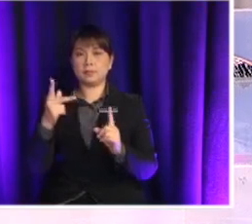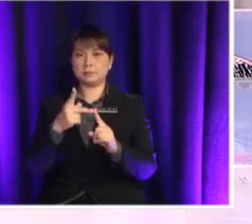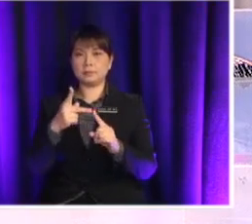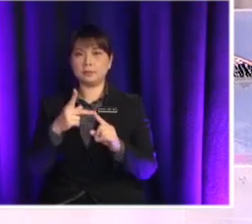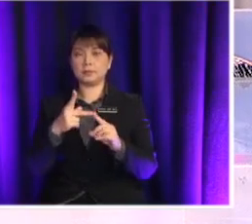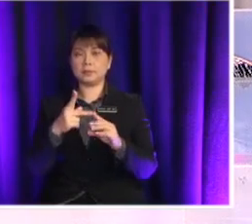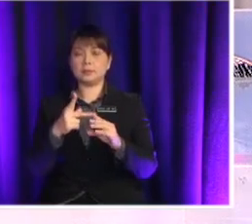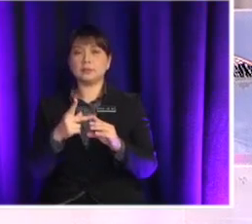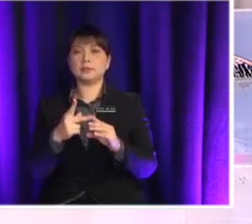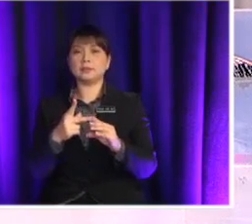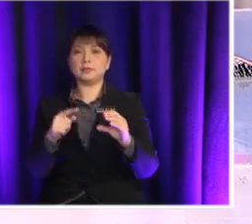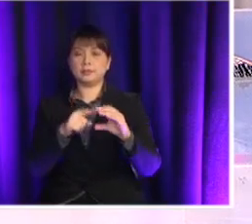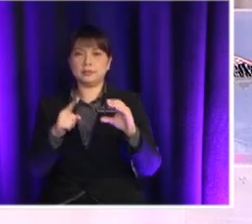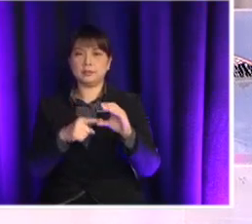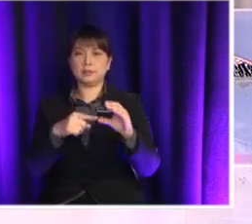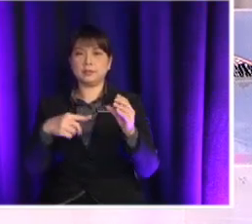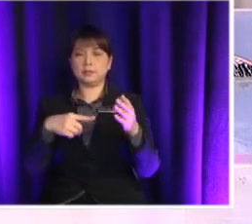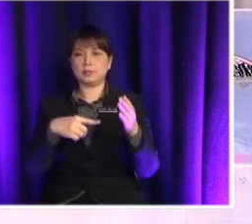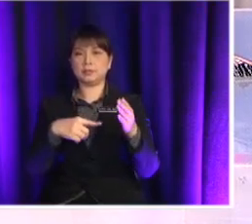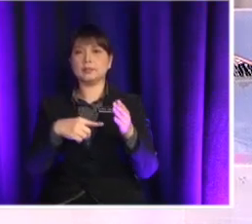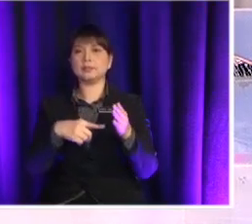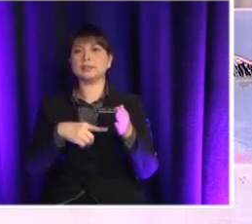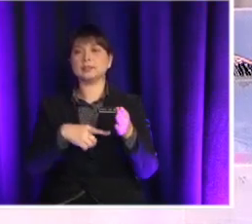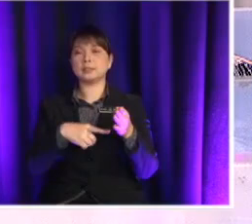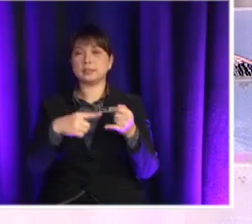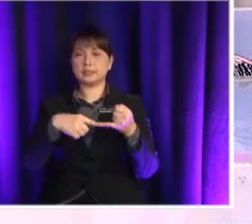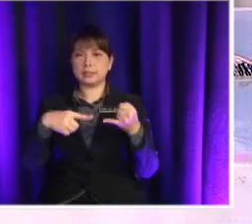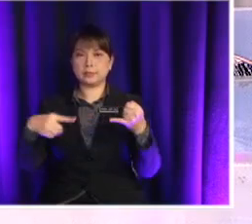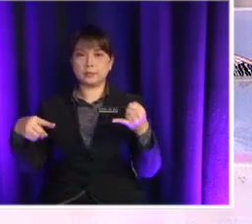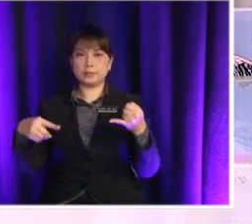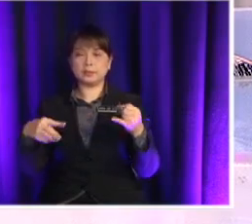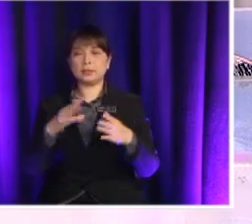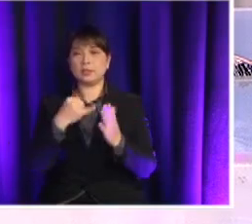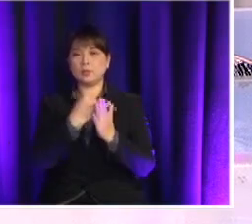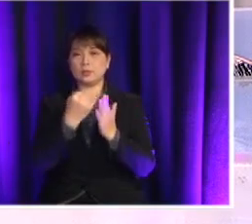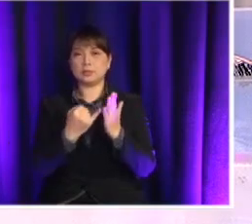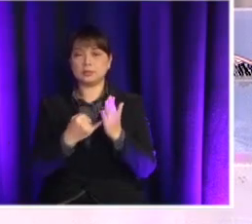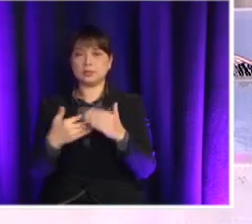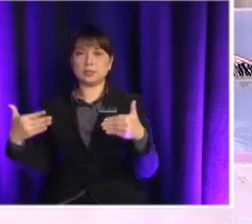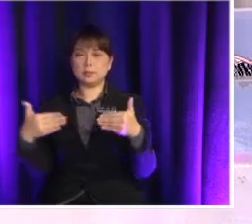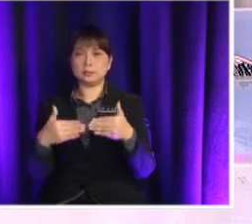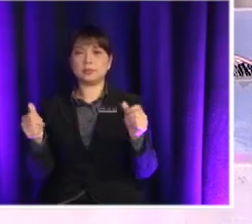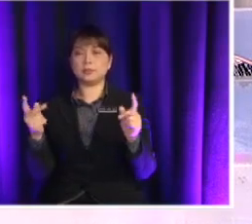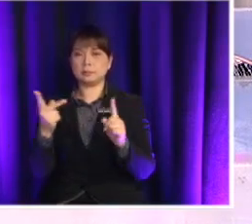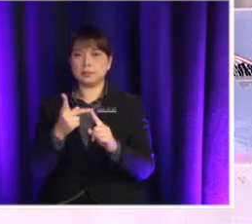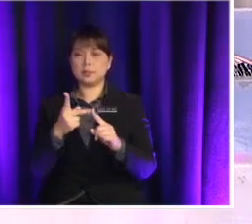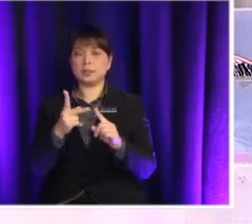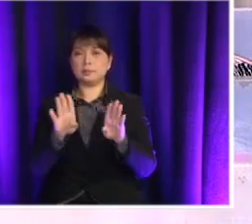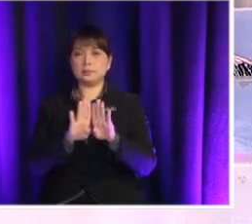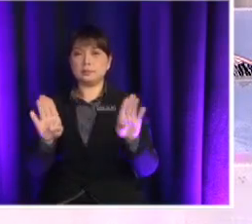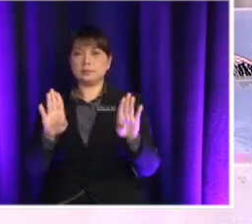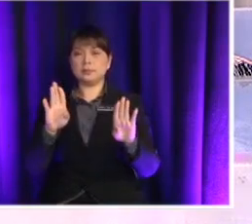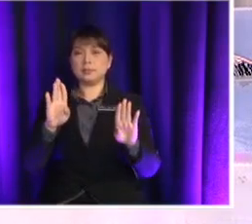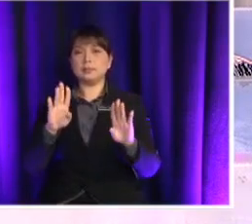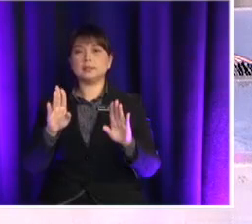pendawaian. Kemudian kita sambungkan litar lukisan tadi tu, kita sambungkan ke papan reka yang sepatutnya